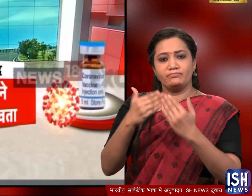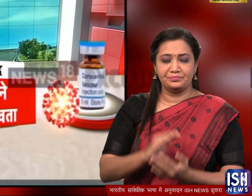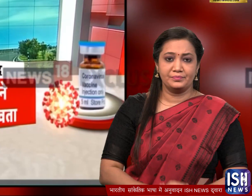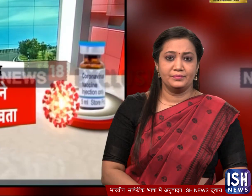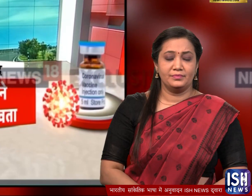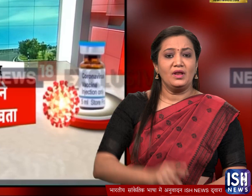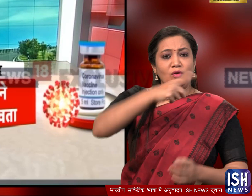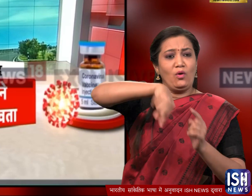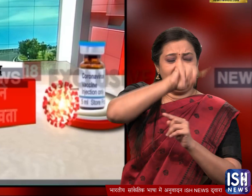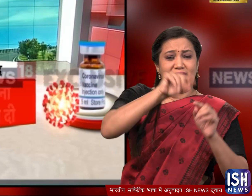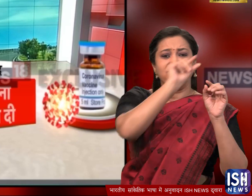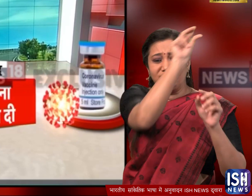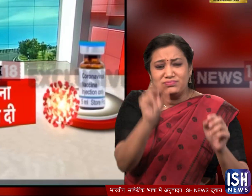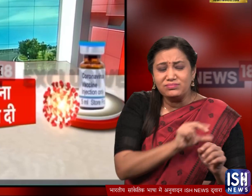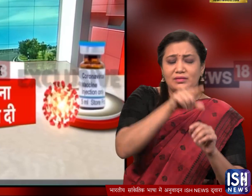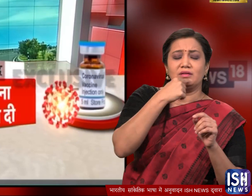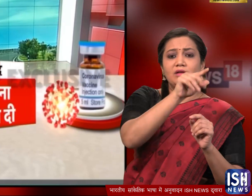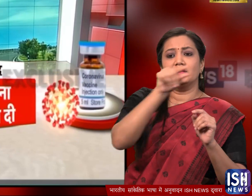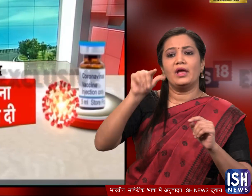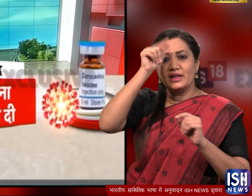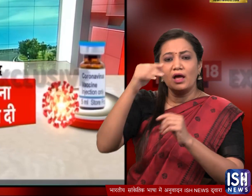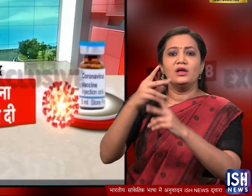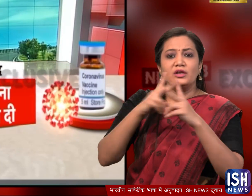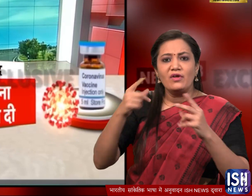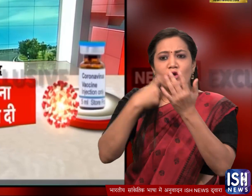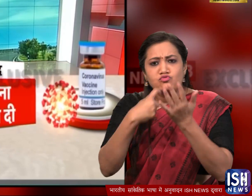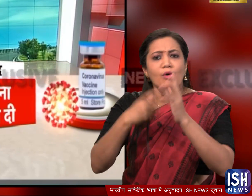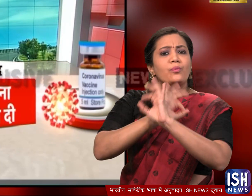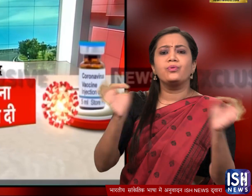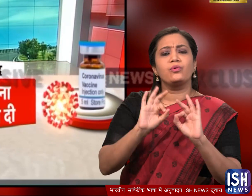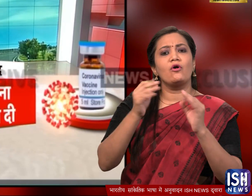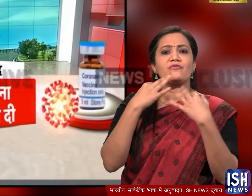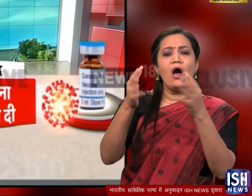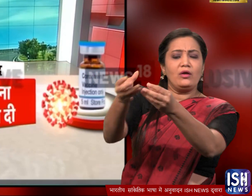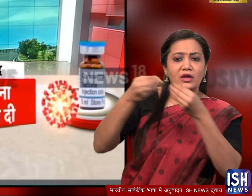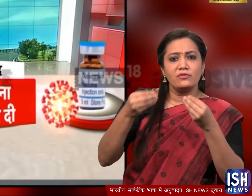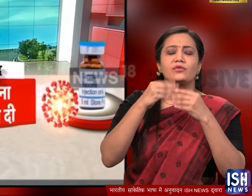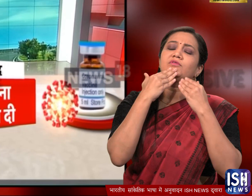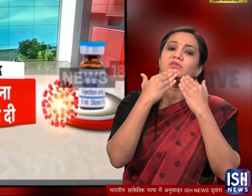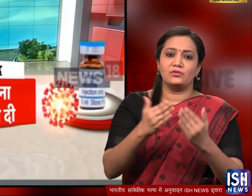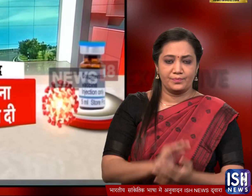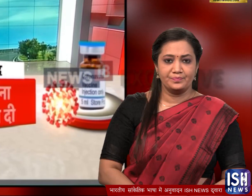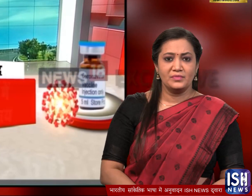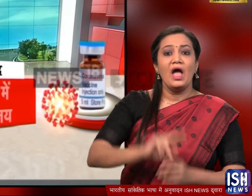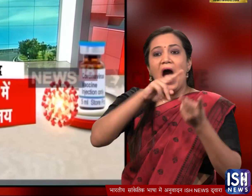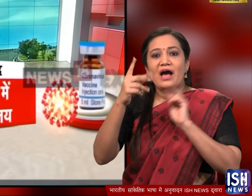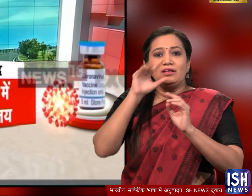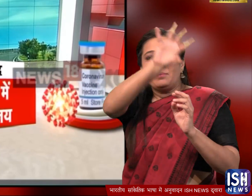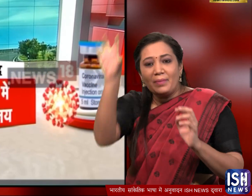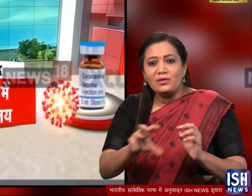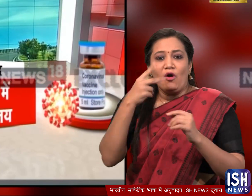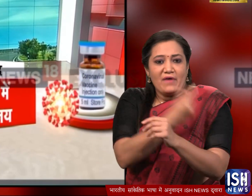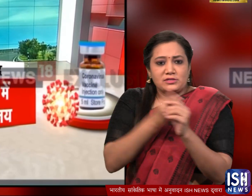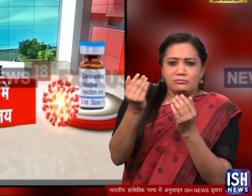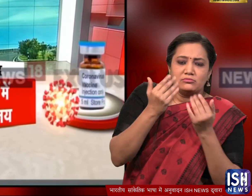किया। इन सभी देशों ने कोरोना वैक्सीन के लिए भारत सरकार की तरफ से कोई शर्त नहीं लगाने की भी तारीफ की। साथ ही बताया कि जिस वक्त दूसरे